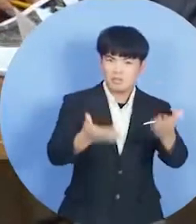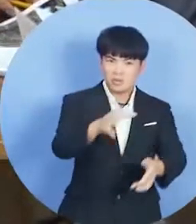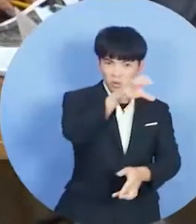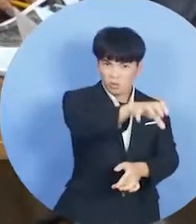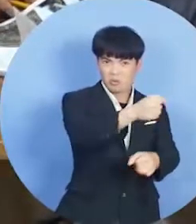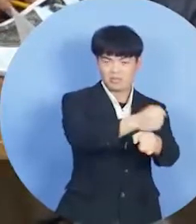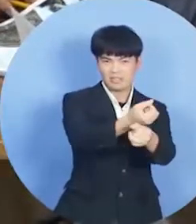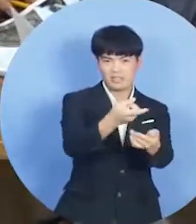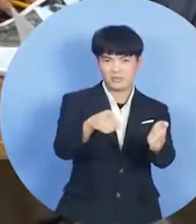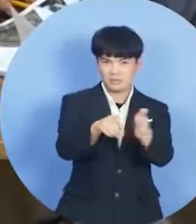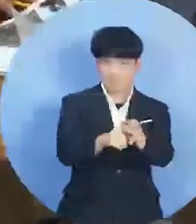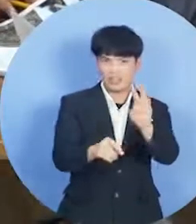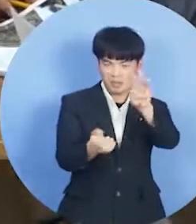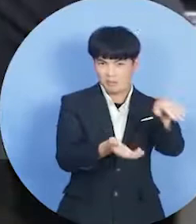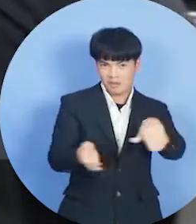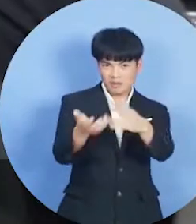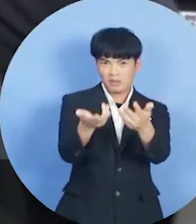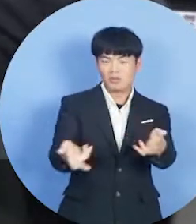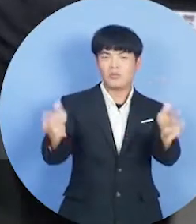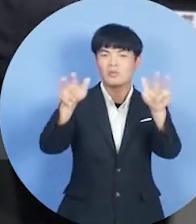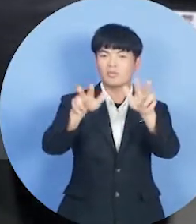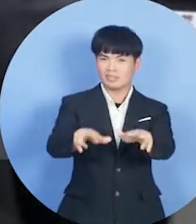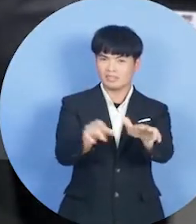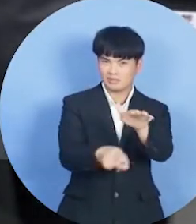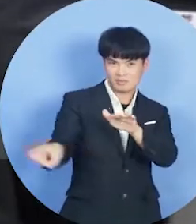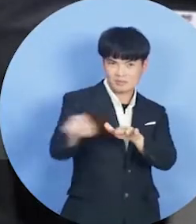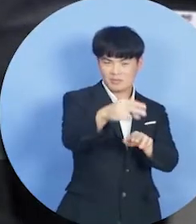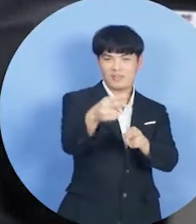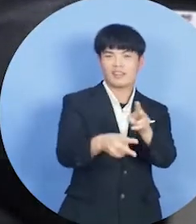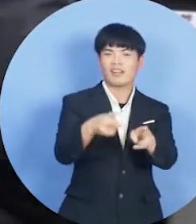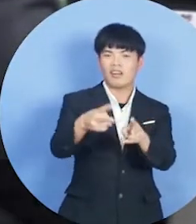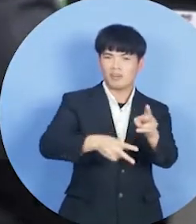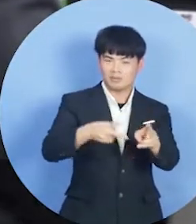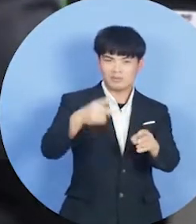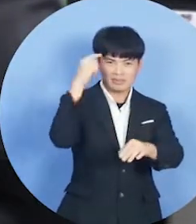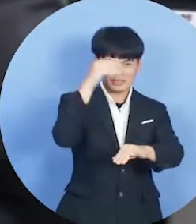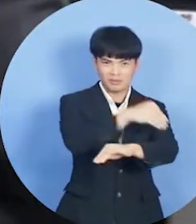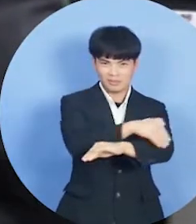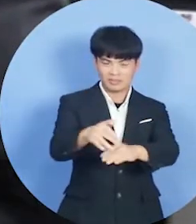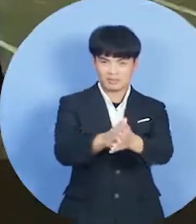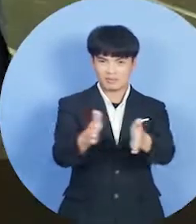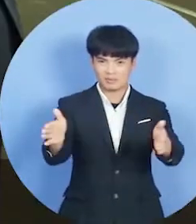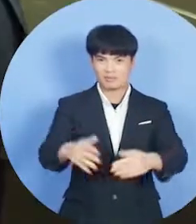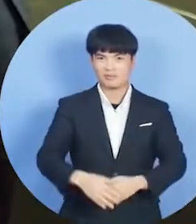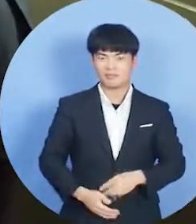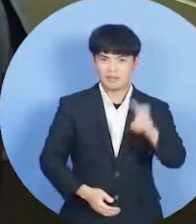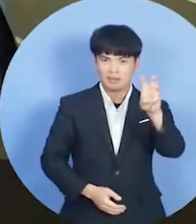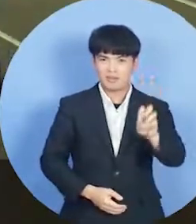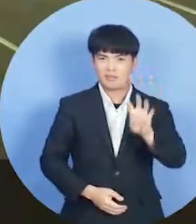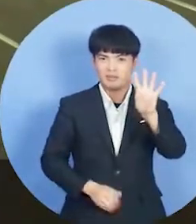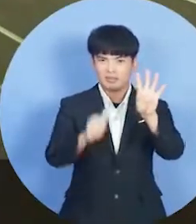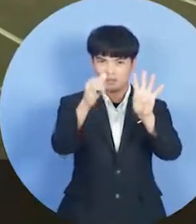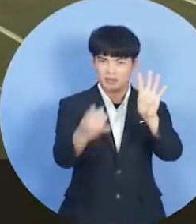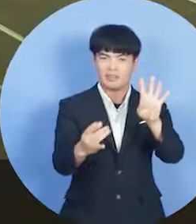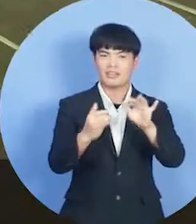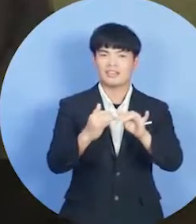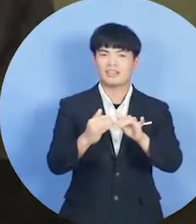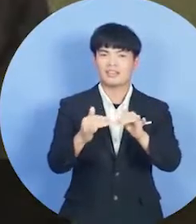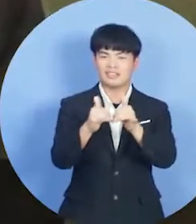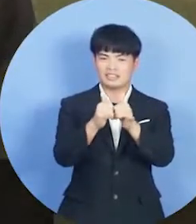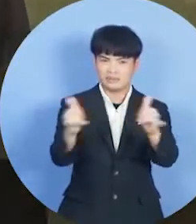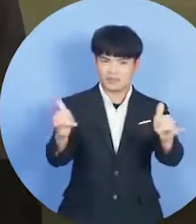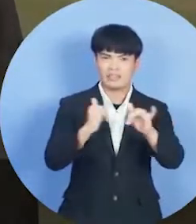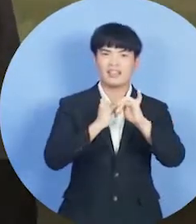여가 공간 조성을 위해 천안 삼거리 공원 명품화 사업에 청사진을 제시했습니다. 제34회 천안 시민회상